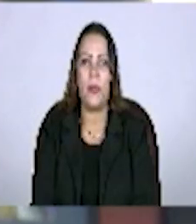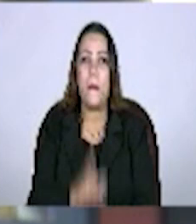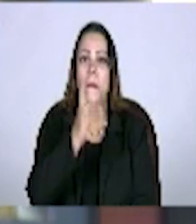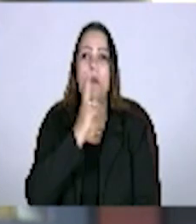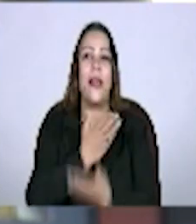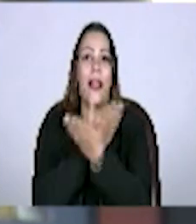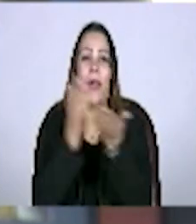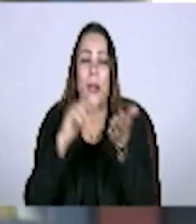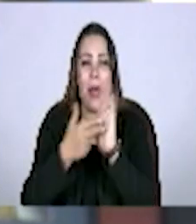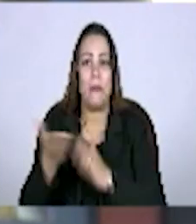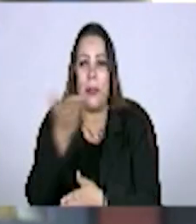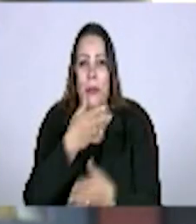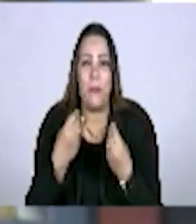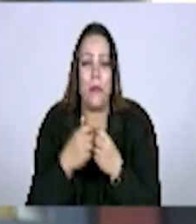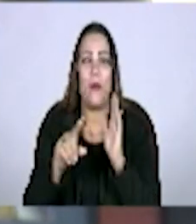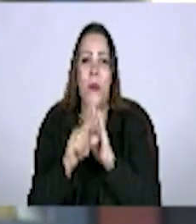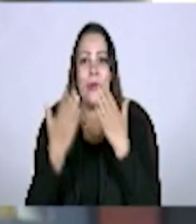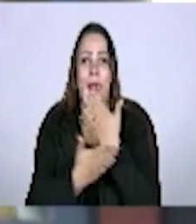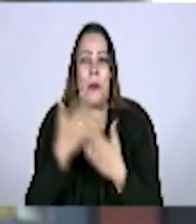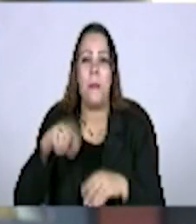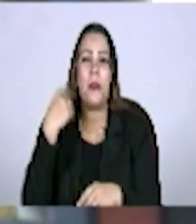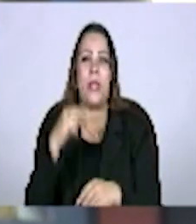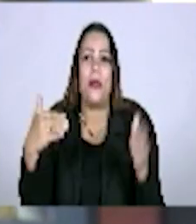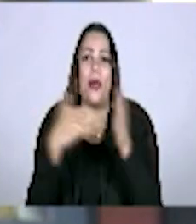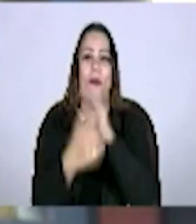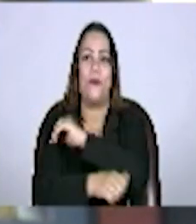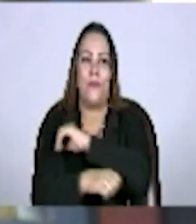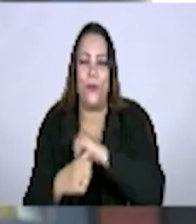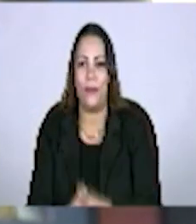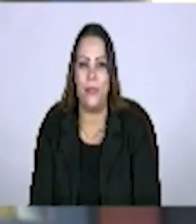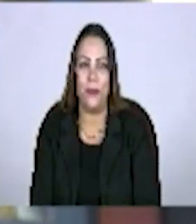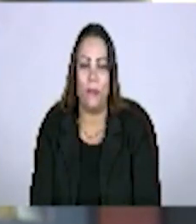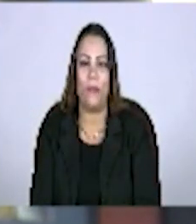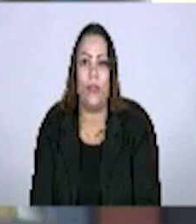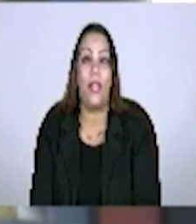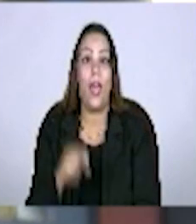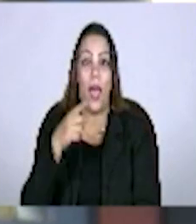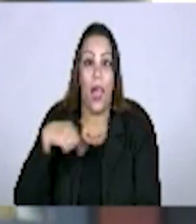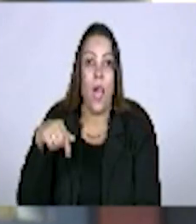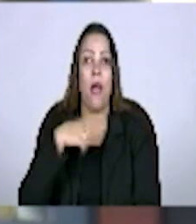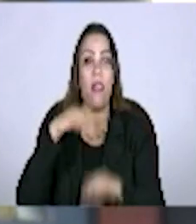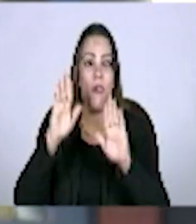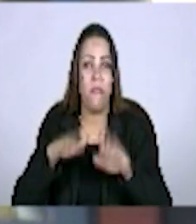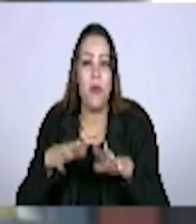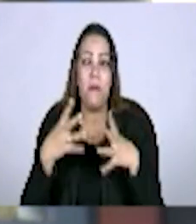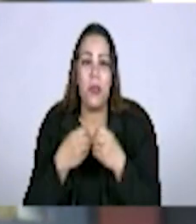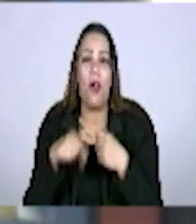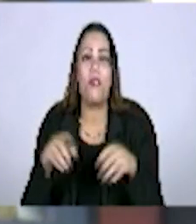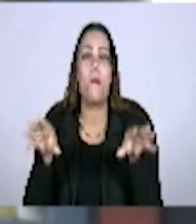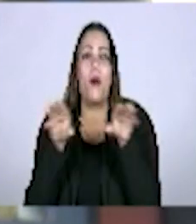مساء الخير واهلا وسهلا بحضراتكم في حلقه جديده من برنامج اخر الاسبوع احنا لدينا النهارده